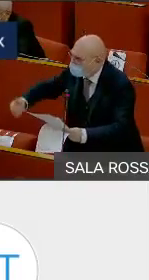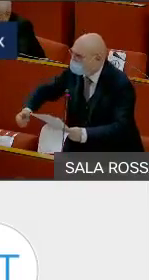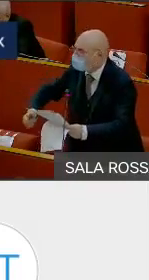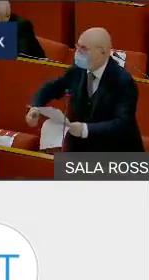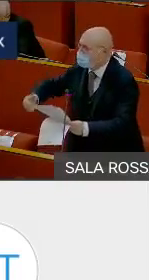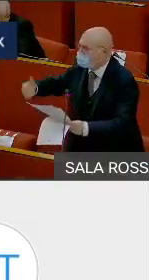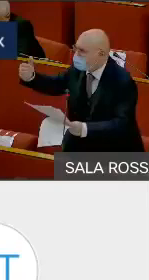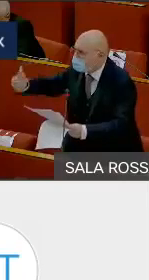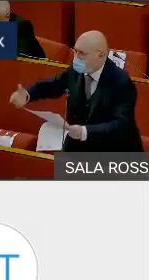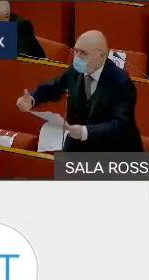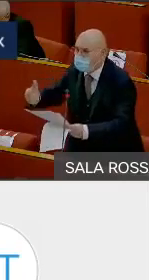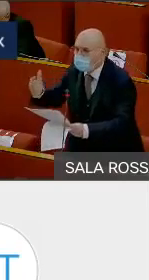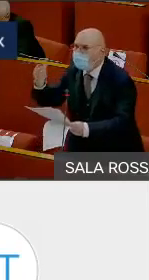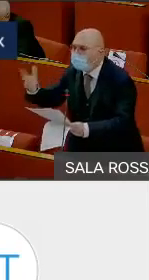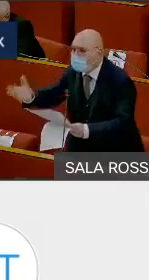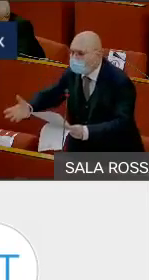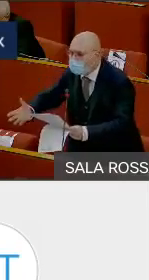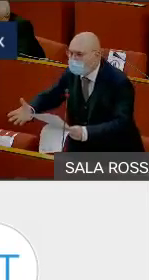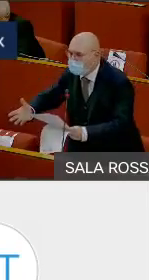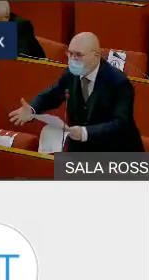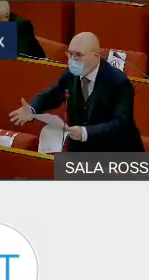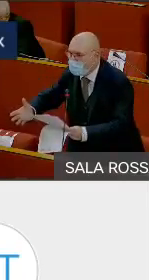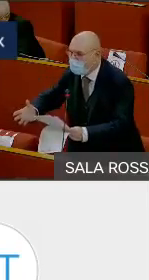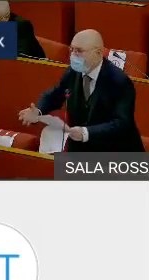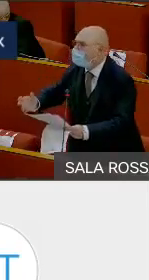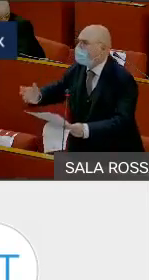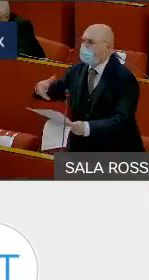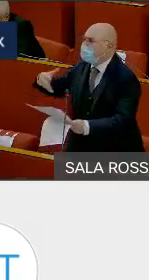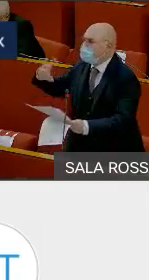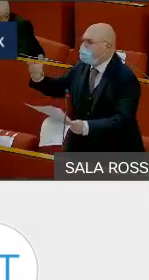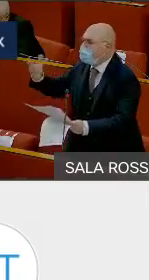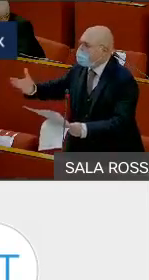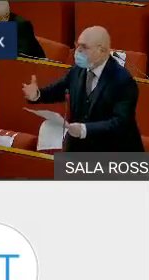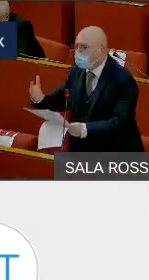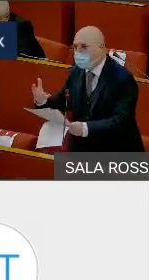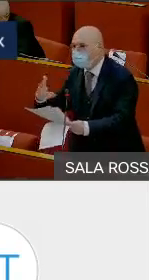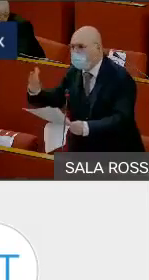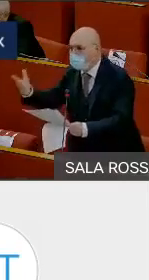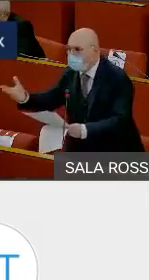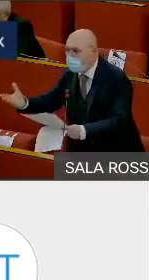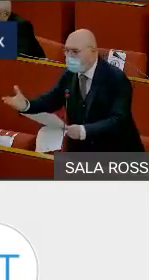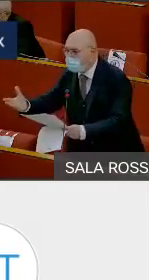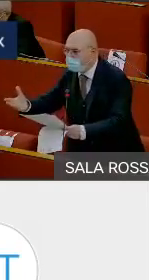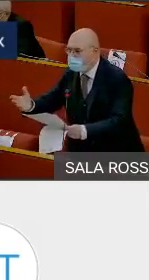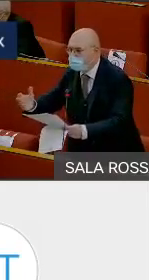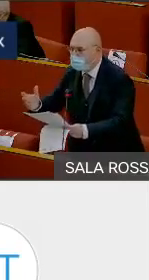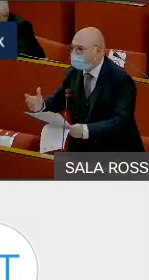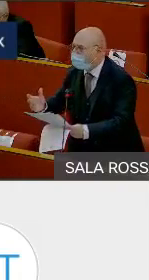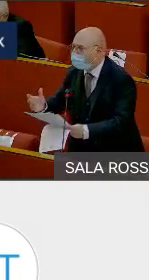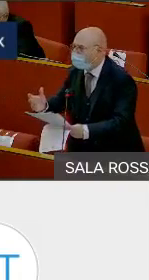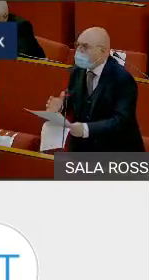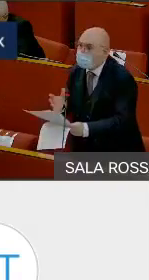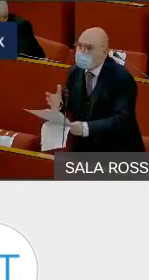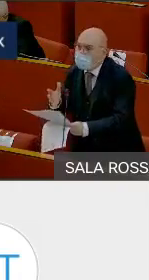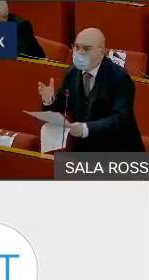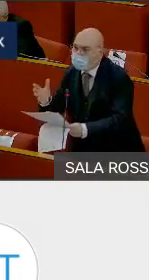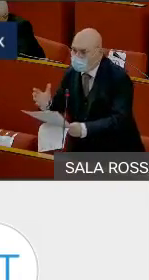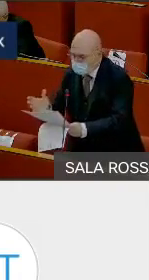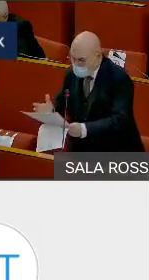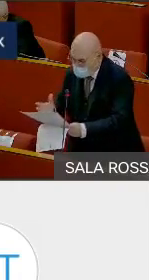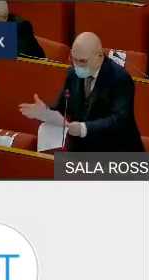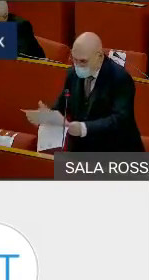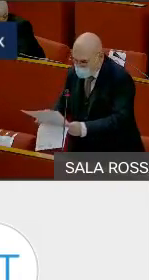città metropolitana della regione vi consente di fare modificato l'ho cambiata in qualche modo alla rio do due